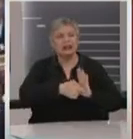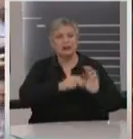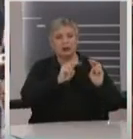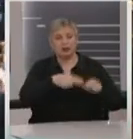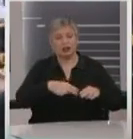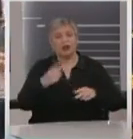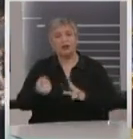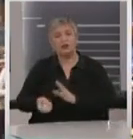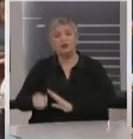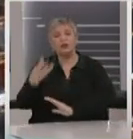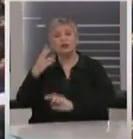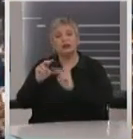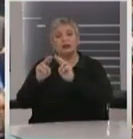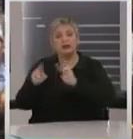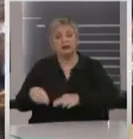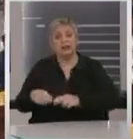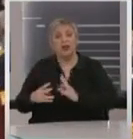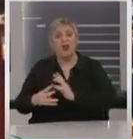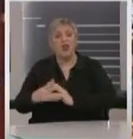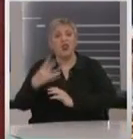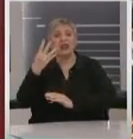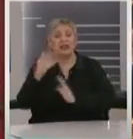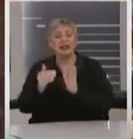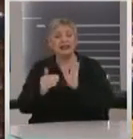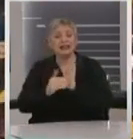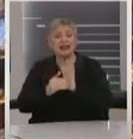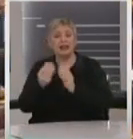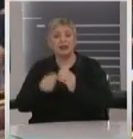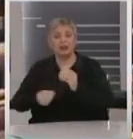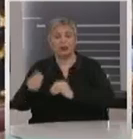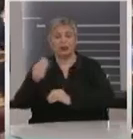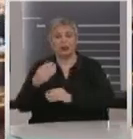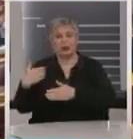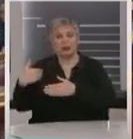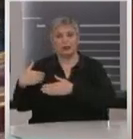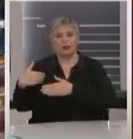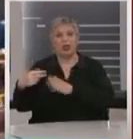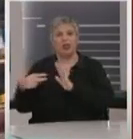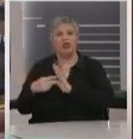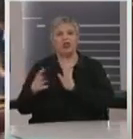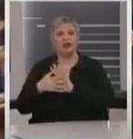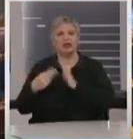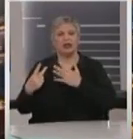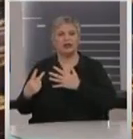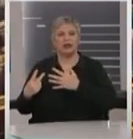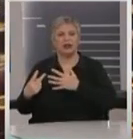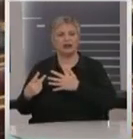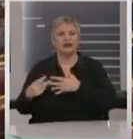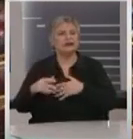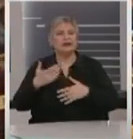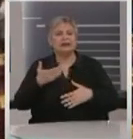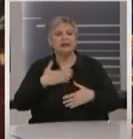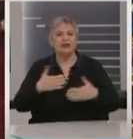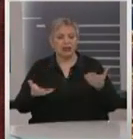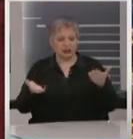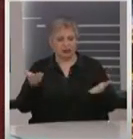νέες επιχειρήσεις, 14.000 περισσότερες μέσα στο 2017. Τι ακριβώς λοιπόν θέλετε να συγκρίνουμε,